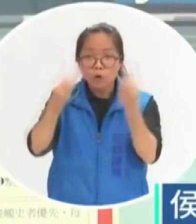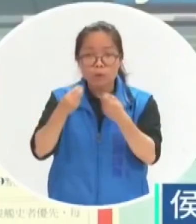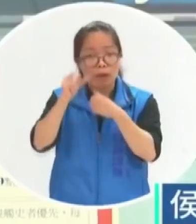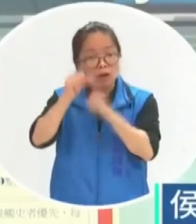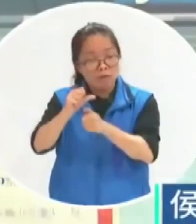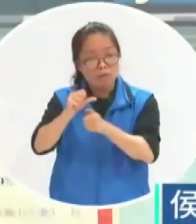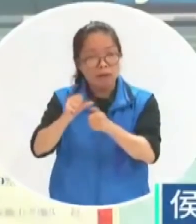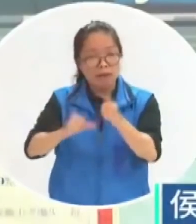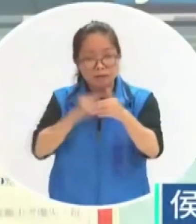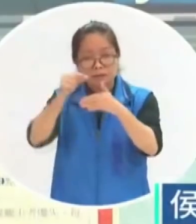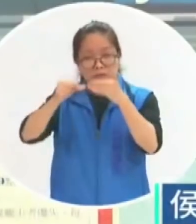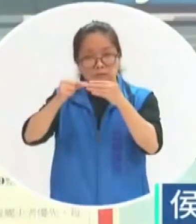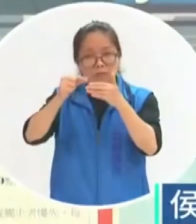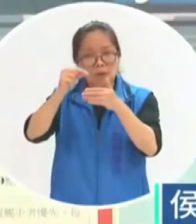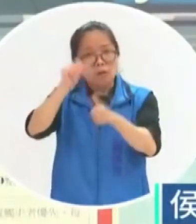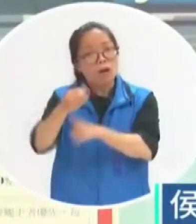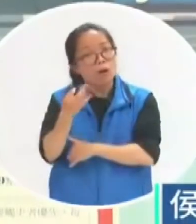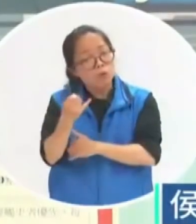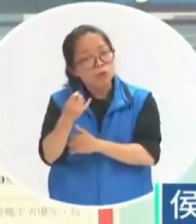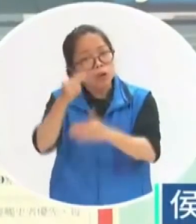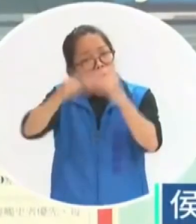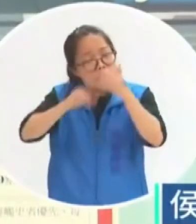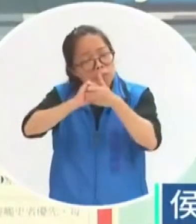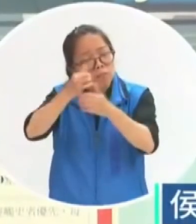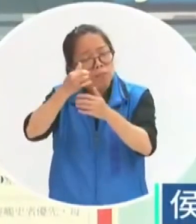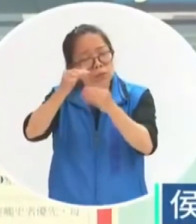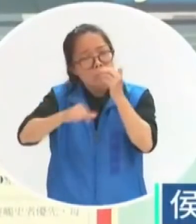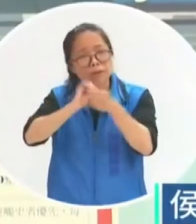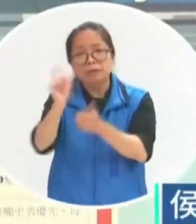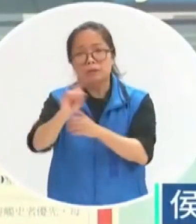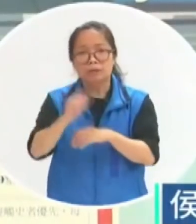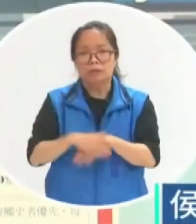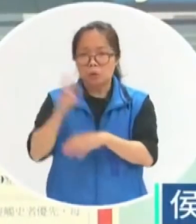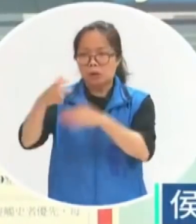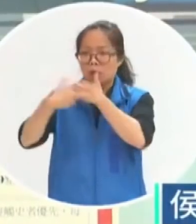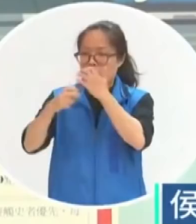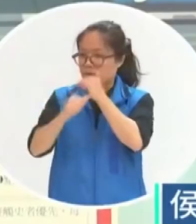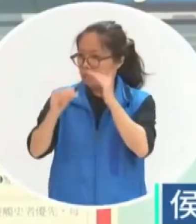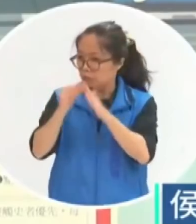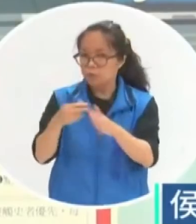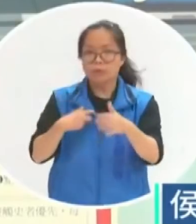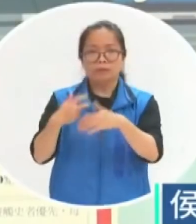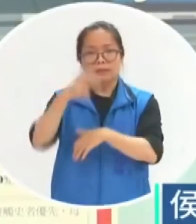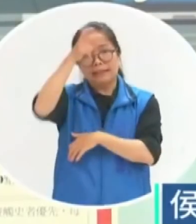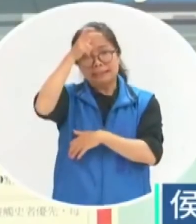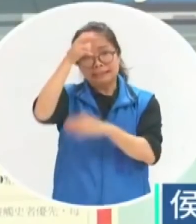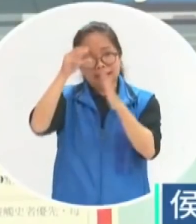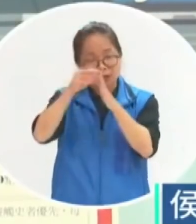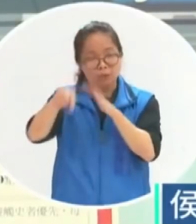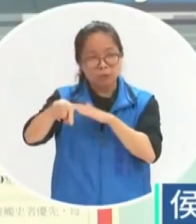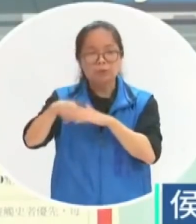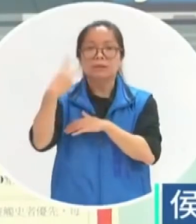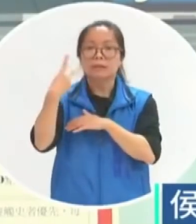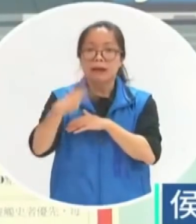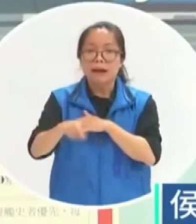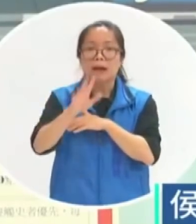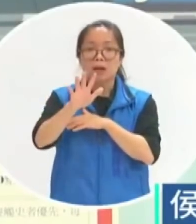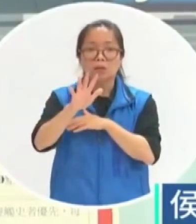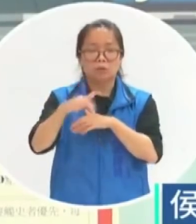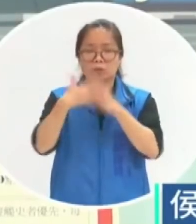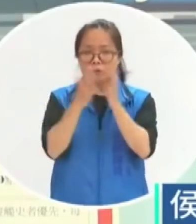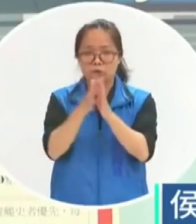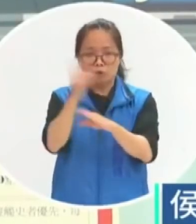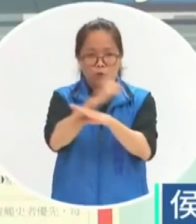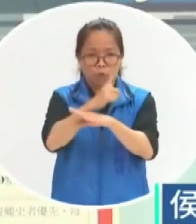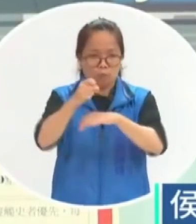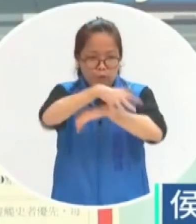罚的具体标准为何？ 我要求卫生局、警察局以及我们所有